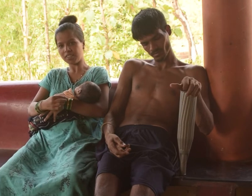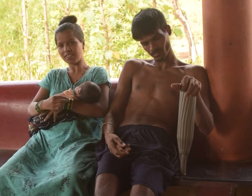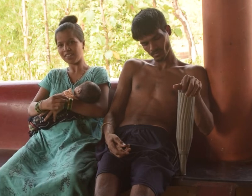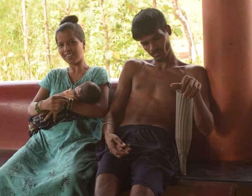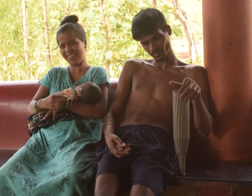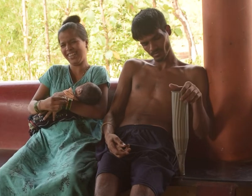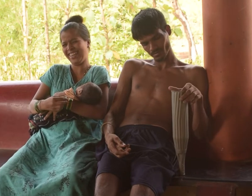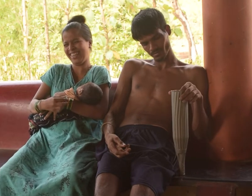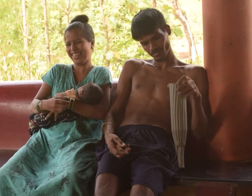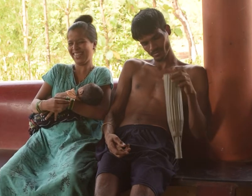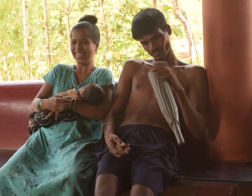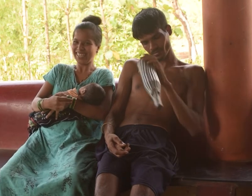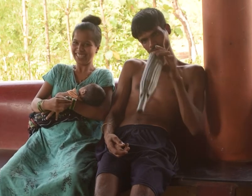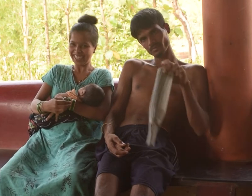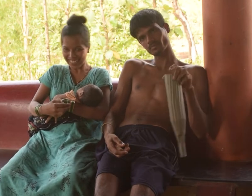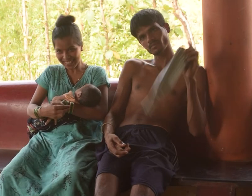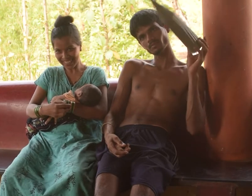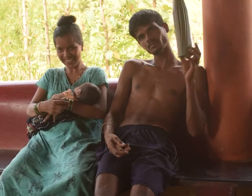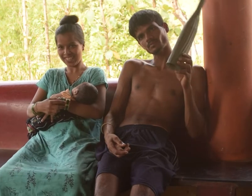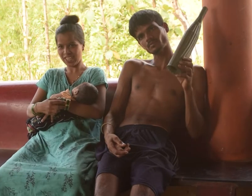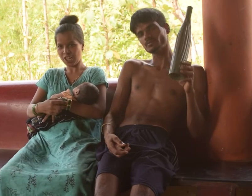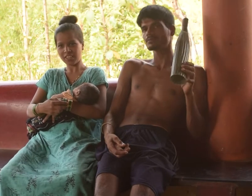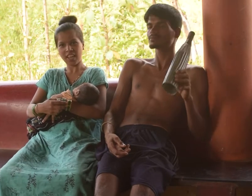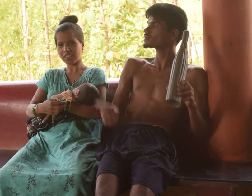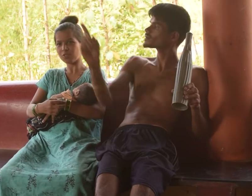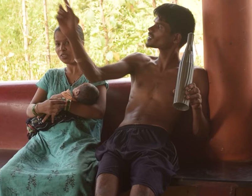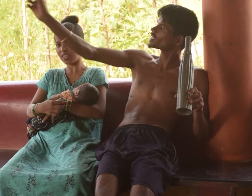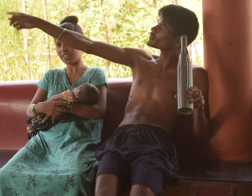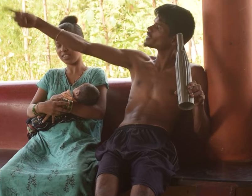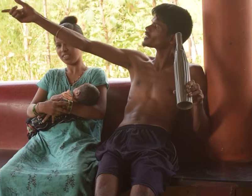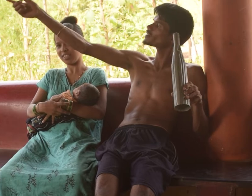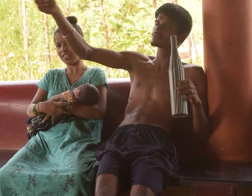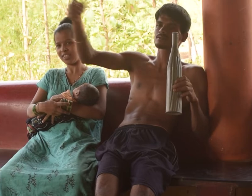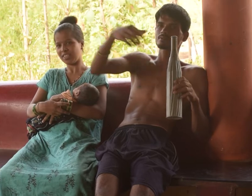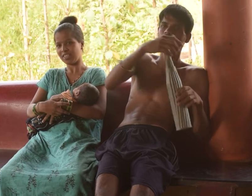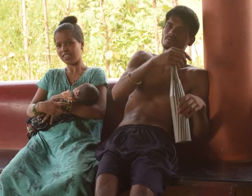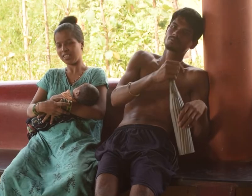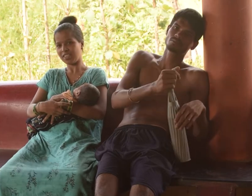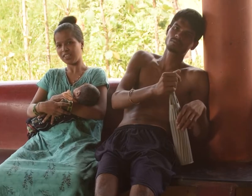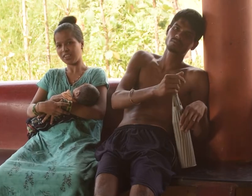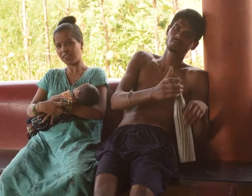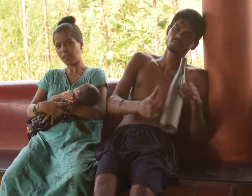मी. आणि तुम्ही इथल्याच गावाचे आहात? नाही, अच्छा अच्छा. वाईट